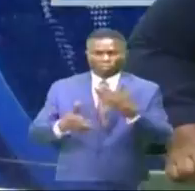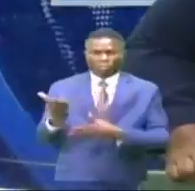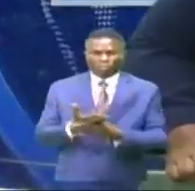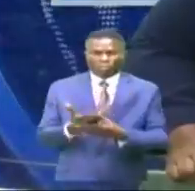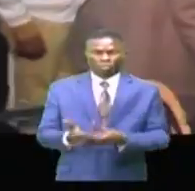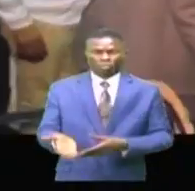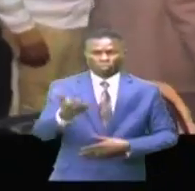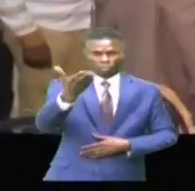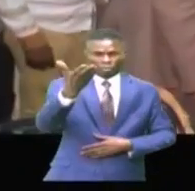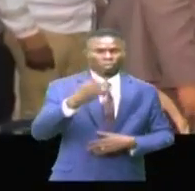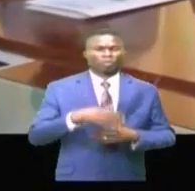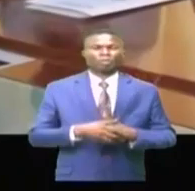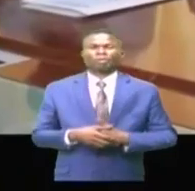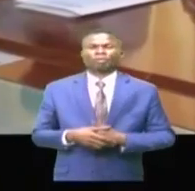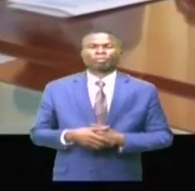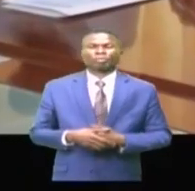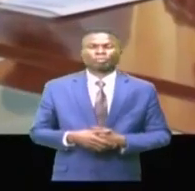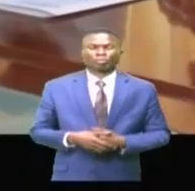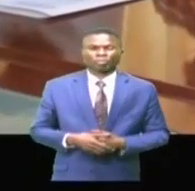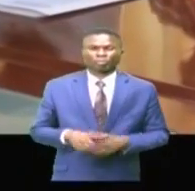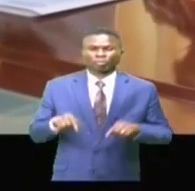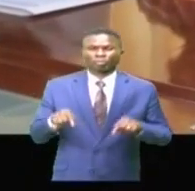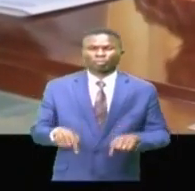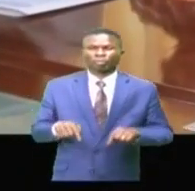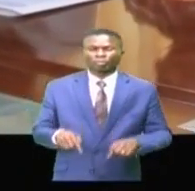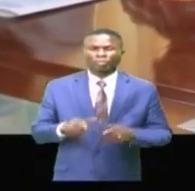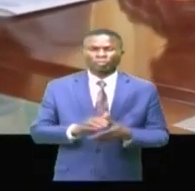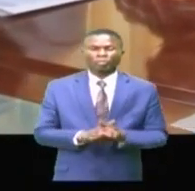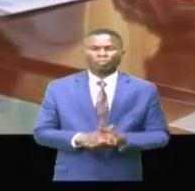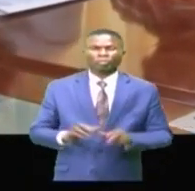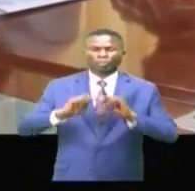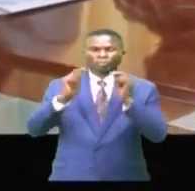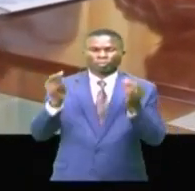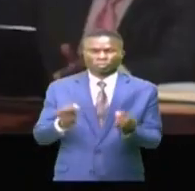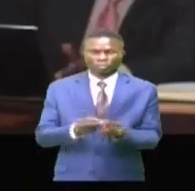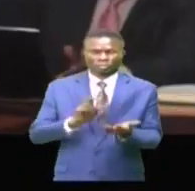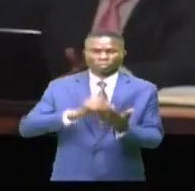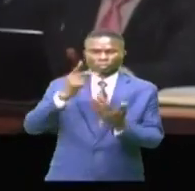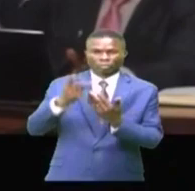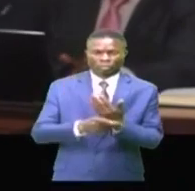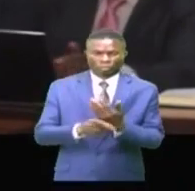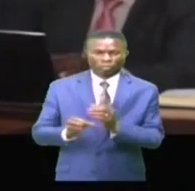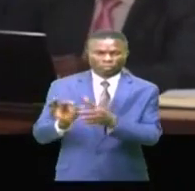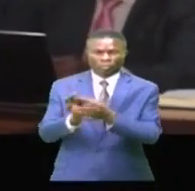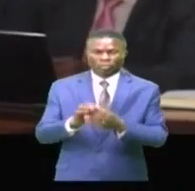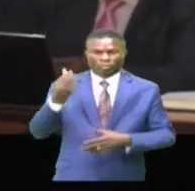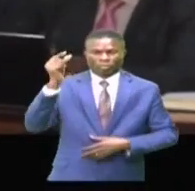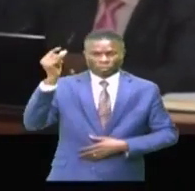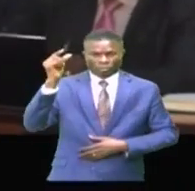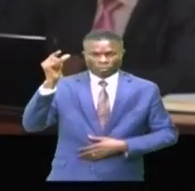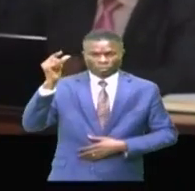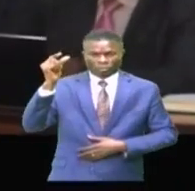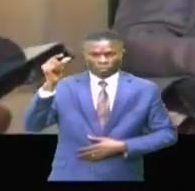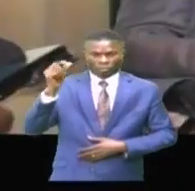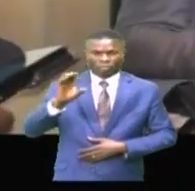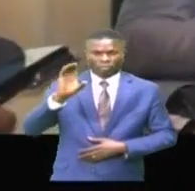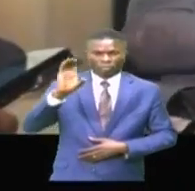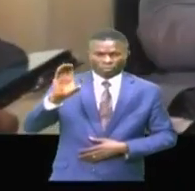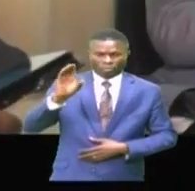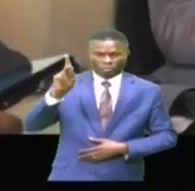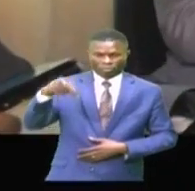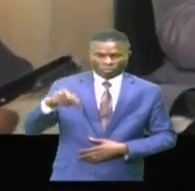à l'impie désormais la cellule technique des planification des coordinations minières CTPM